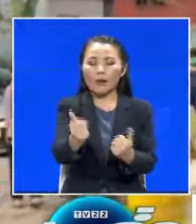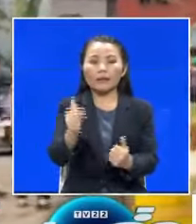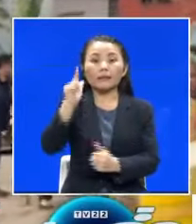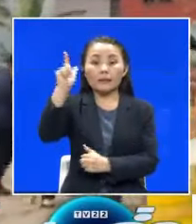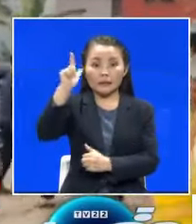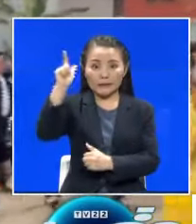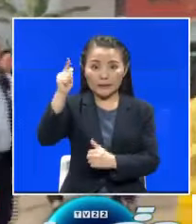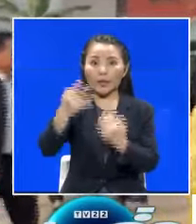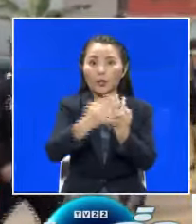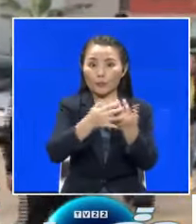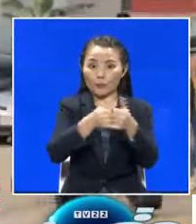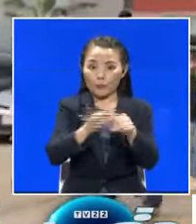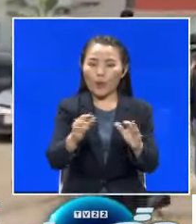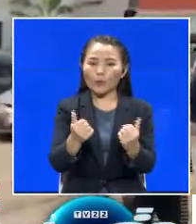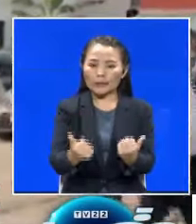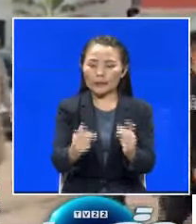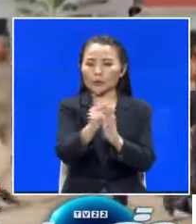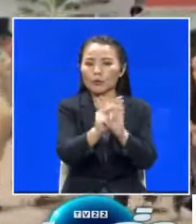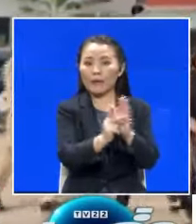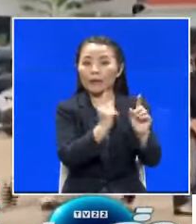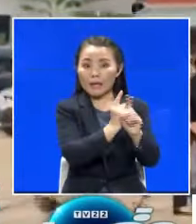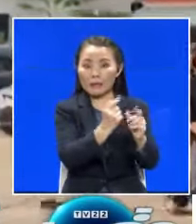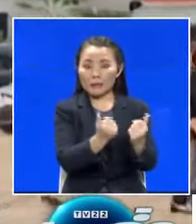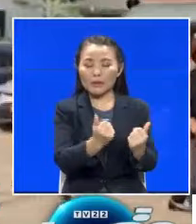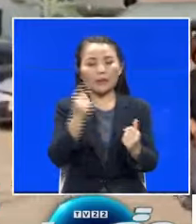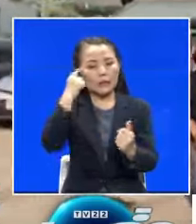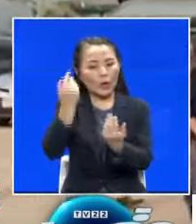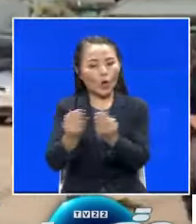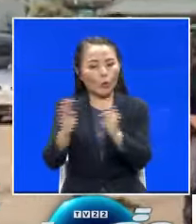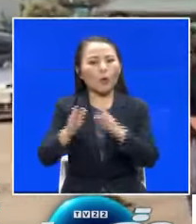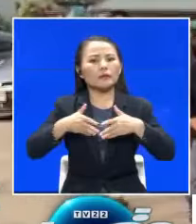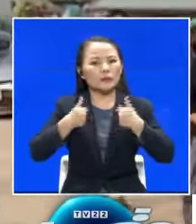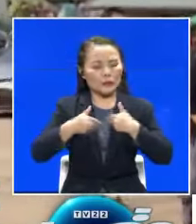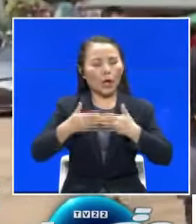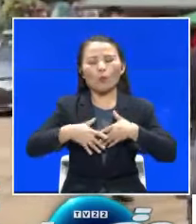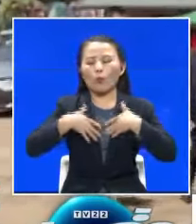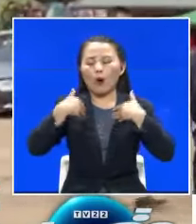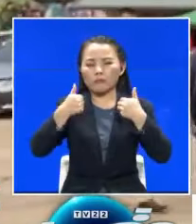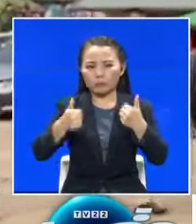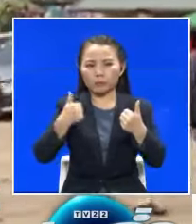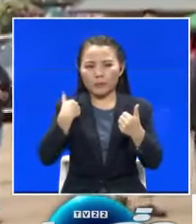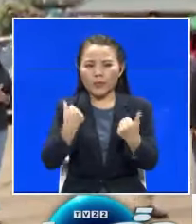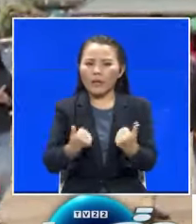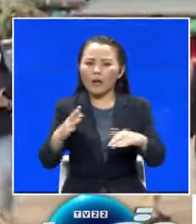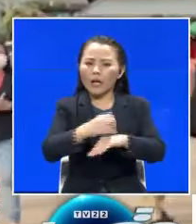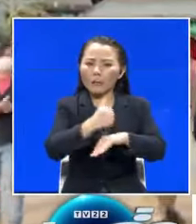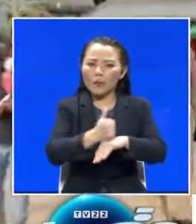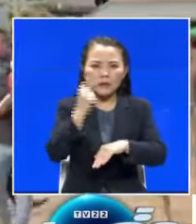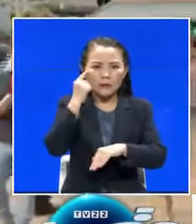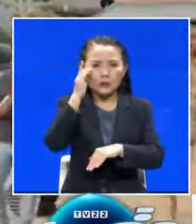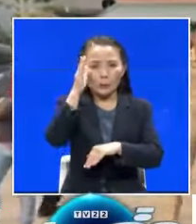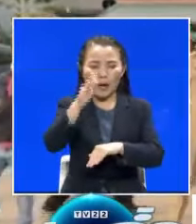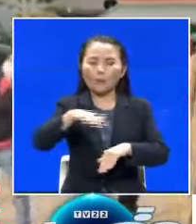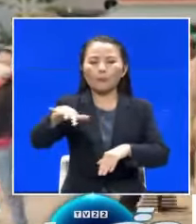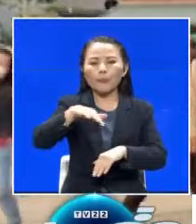คุณทักษิณได้รับการพักโทษเป็นไปตามกฎหมายเชื่อว่าครอบครัวดีใจแล้วก็มีความสุขค่ะสถานการณ์การเมืองหลังจากนี้น่าจะเป็นป